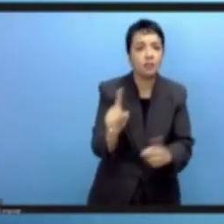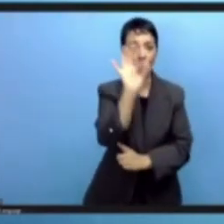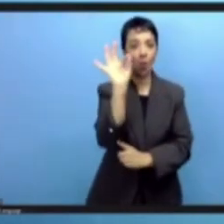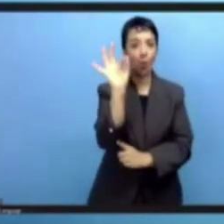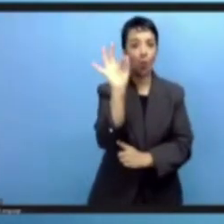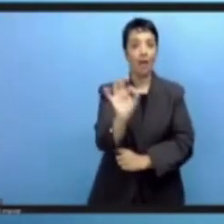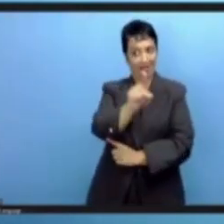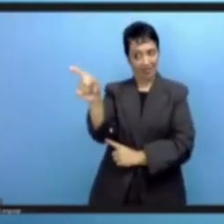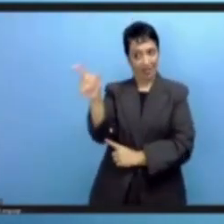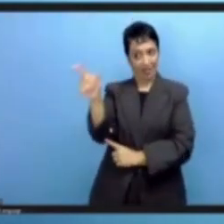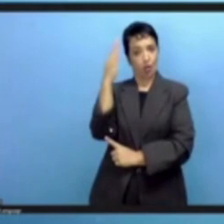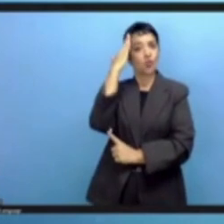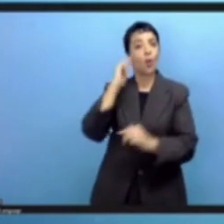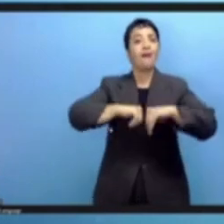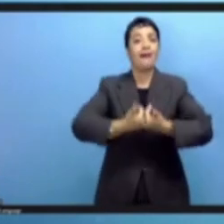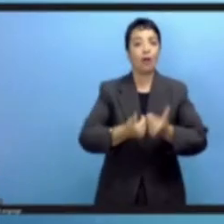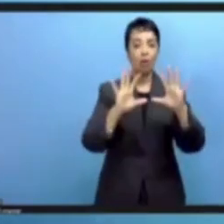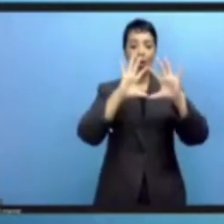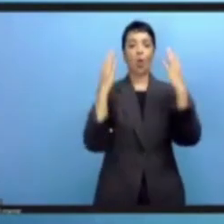numériques qui